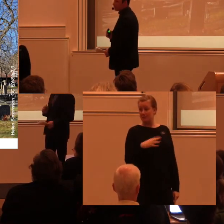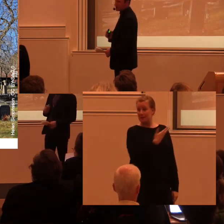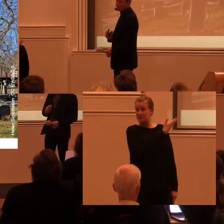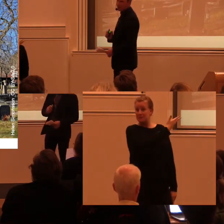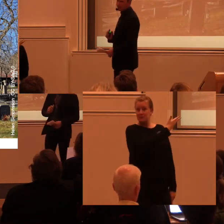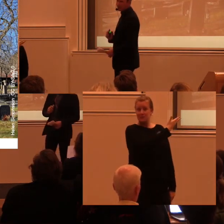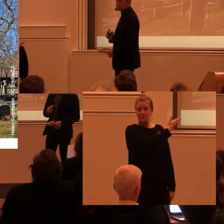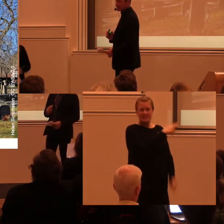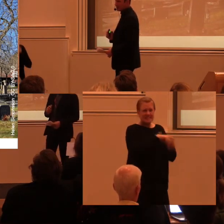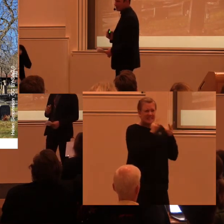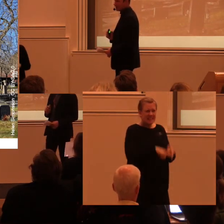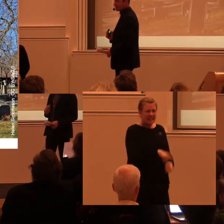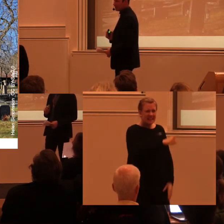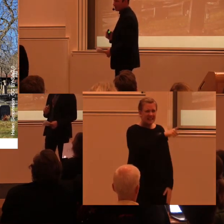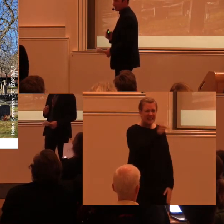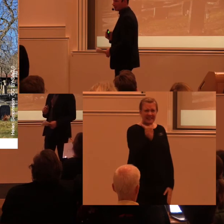Någon som kan känna igen vad det är?